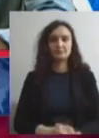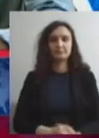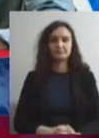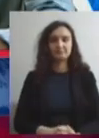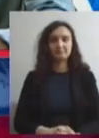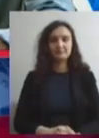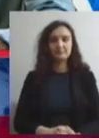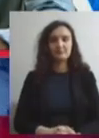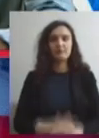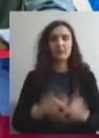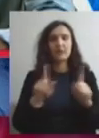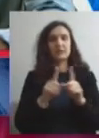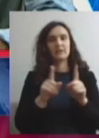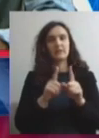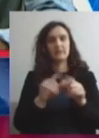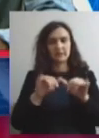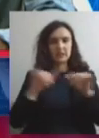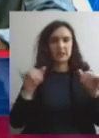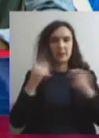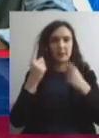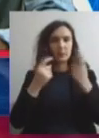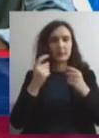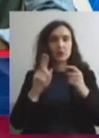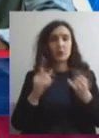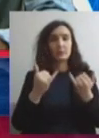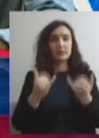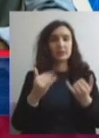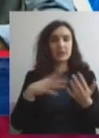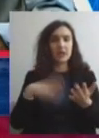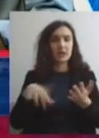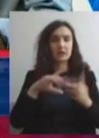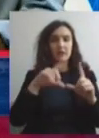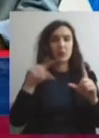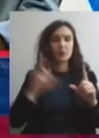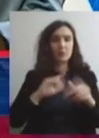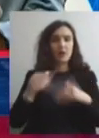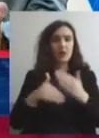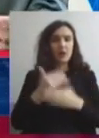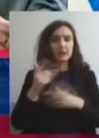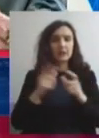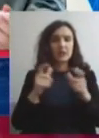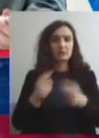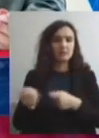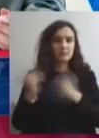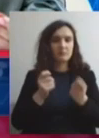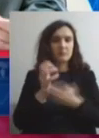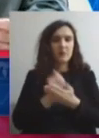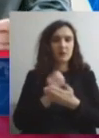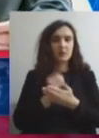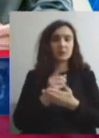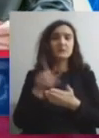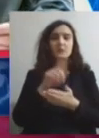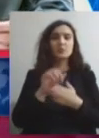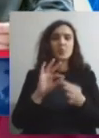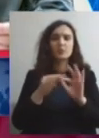ქალბატონ ეკატერინე, ვრცელდება ინფორმაცია, რომ დღეს ქვეყანა ელოდება ტესტების ახალ მარაგს. უფრო რომ დაგვიკონკრეტოთ, რომელი